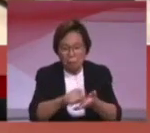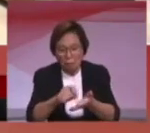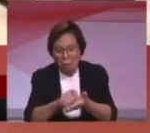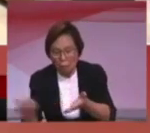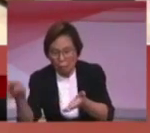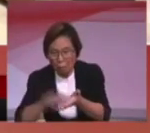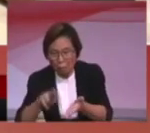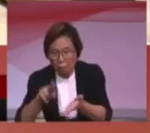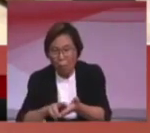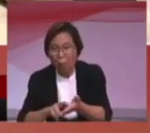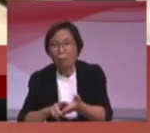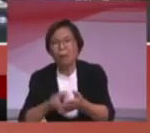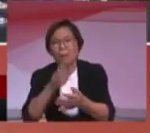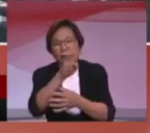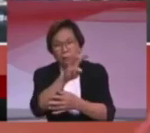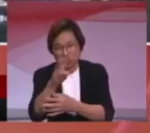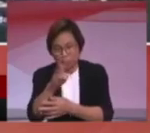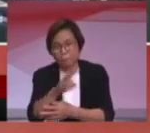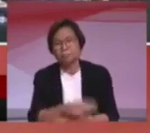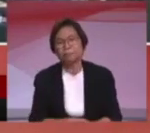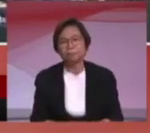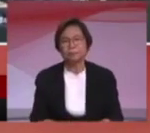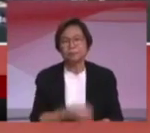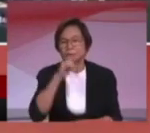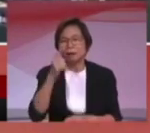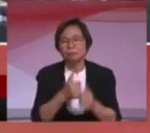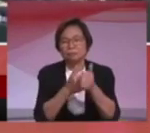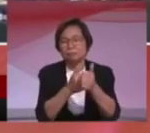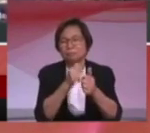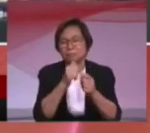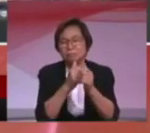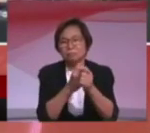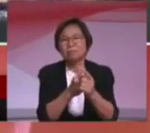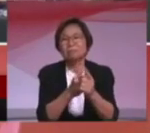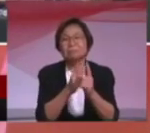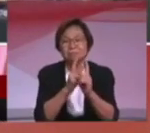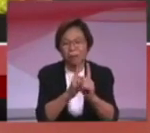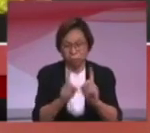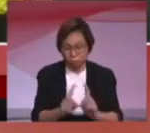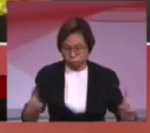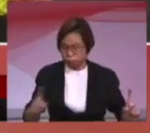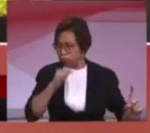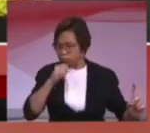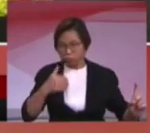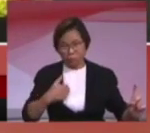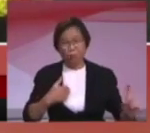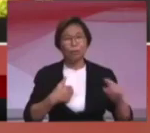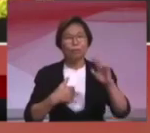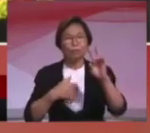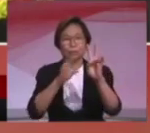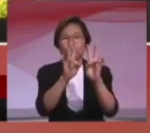butiran pelanggan sebanyak 66, gagal mematuhi arahan untuk penjarakan sosial sebanyak